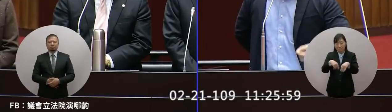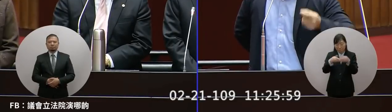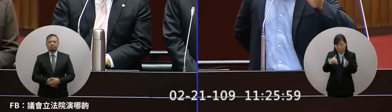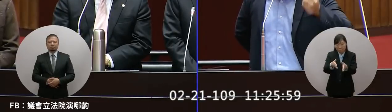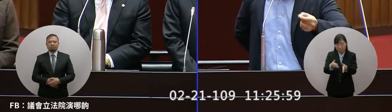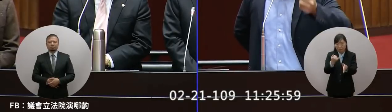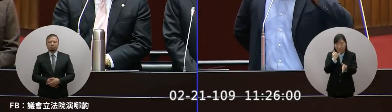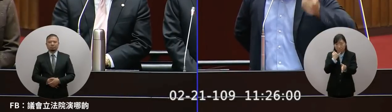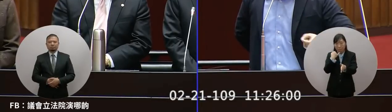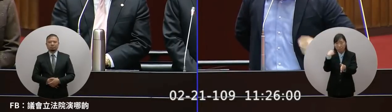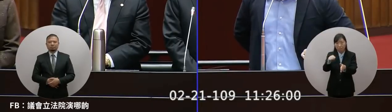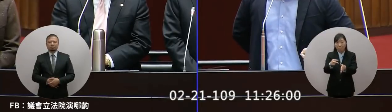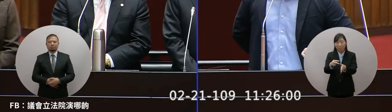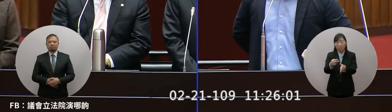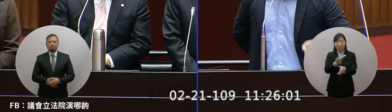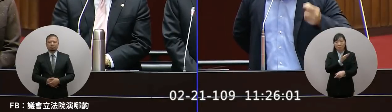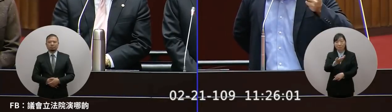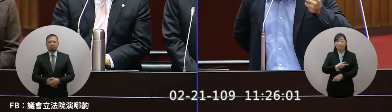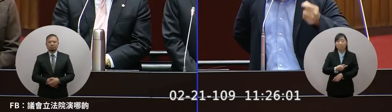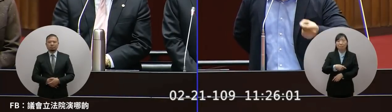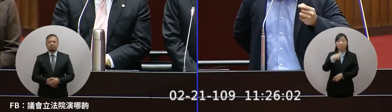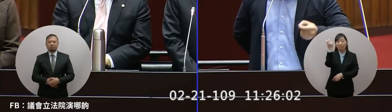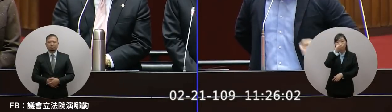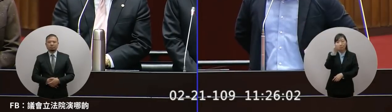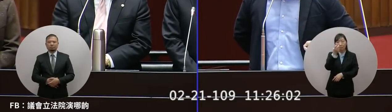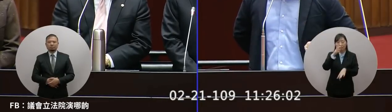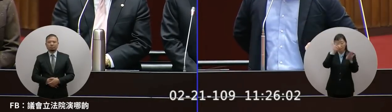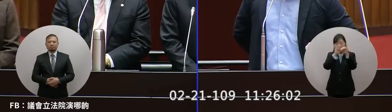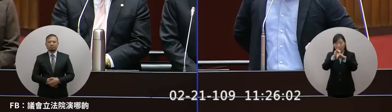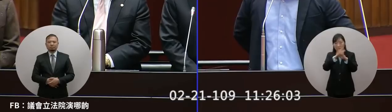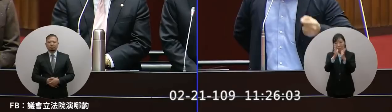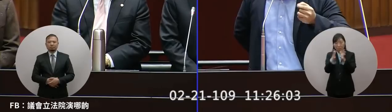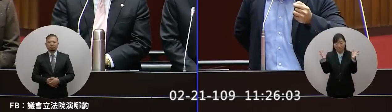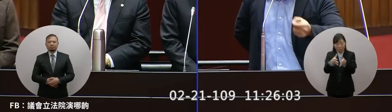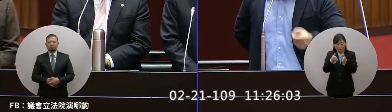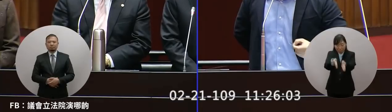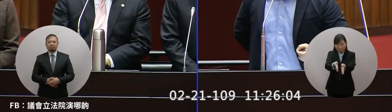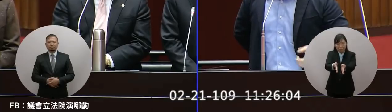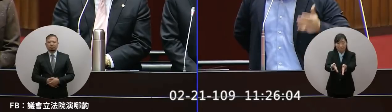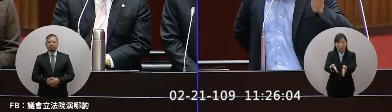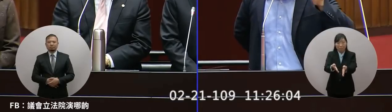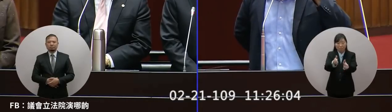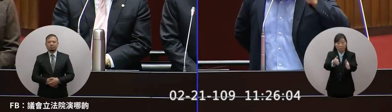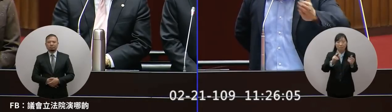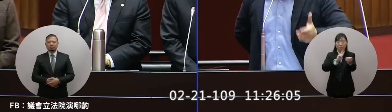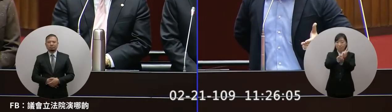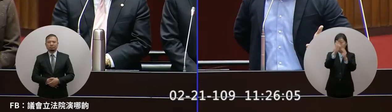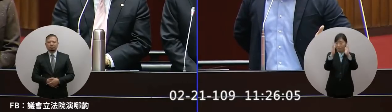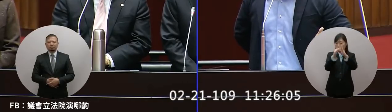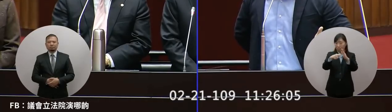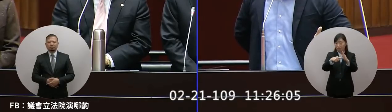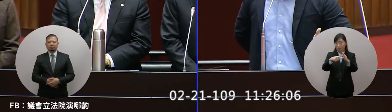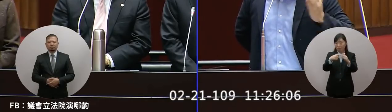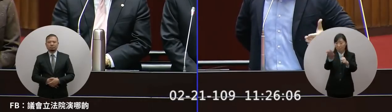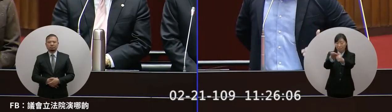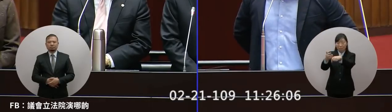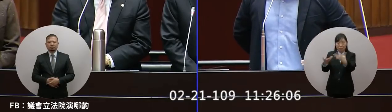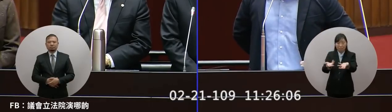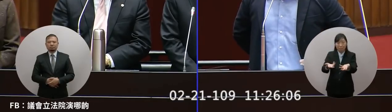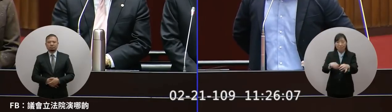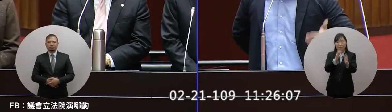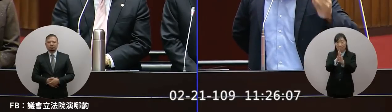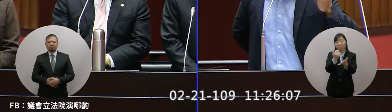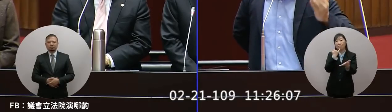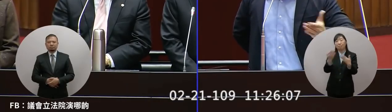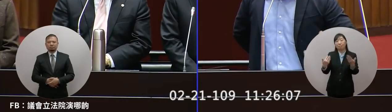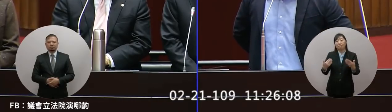进一步让检调可以来重新调查这个林宰的血案？像院长讲的，咱爱好人